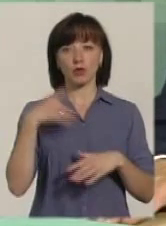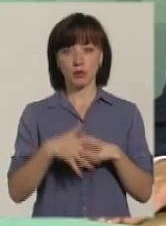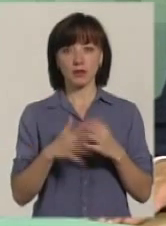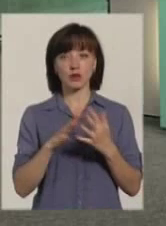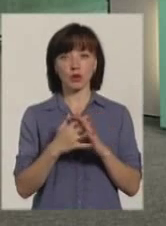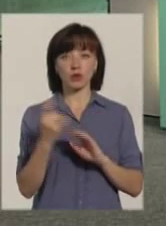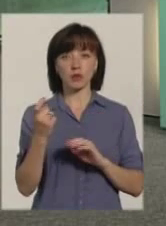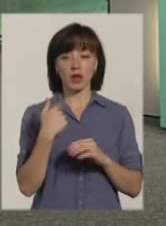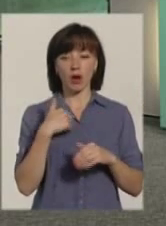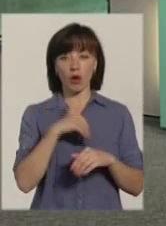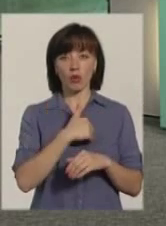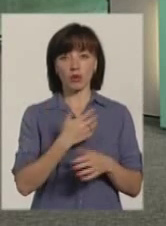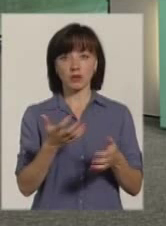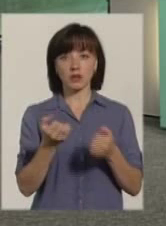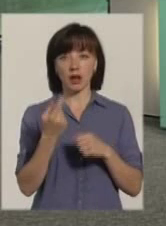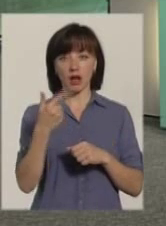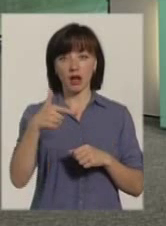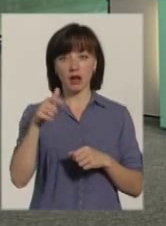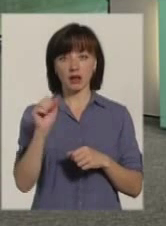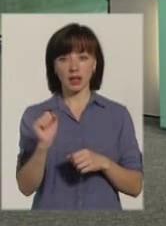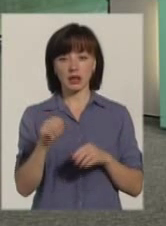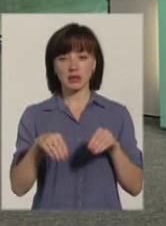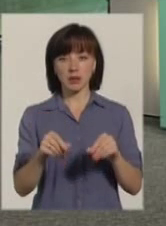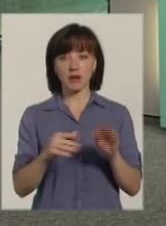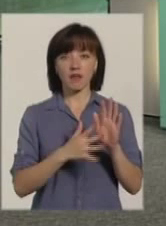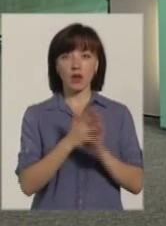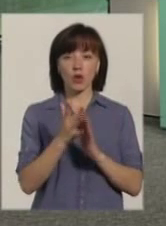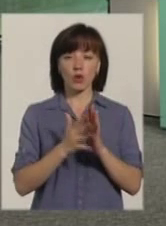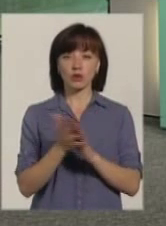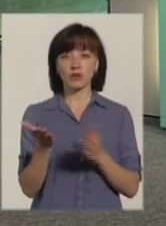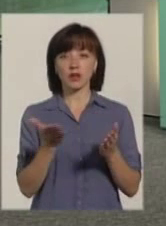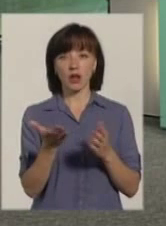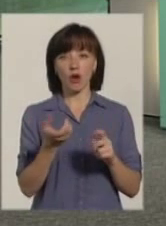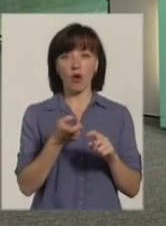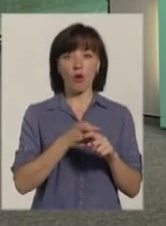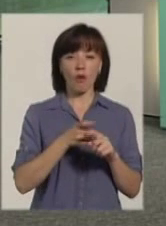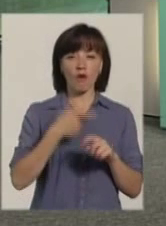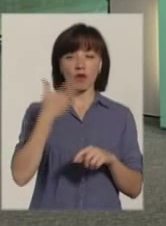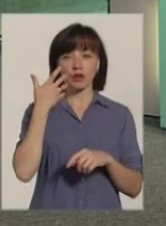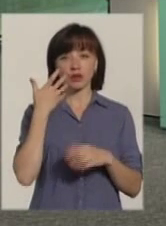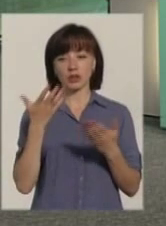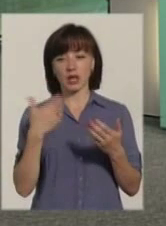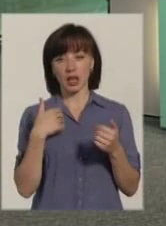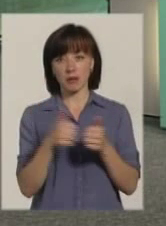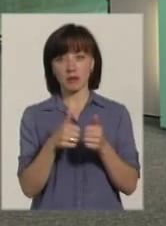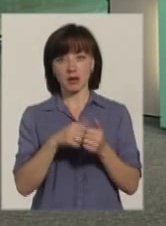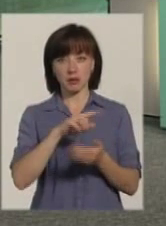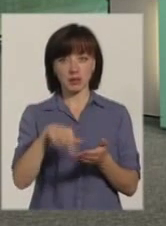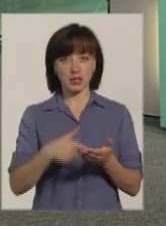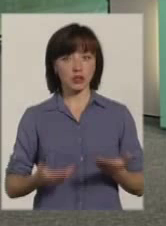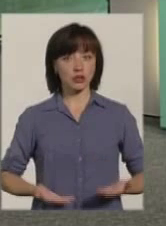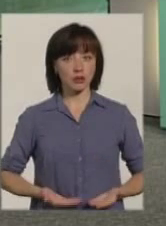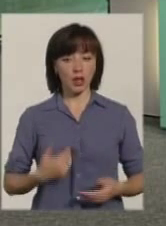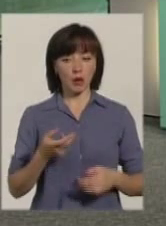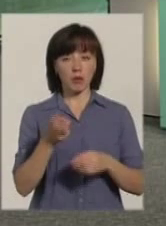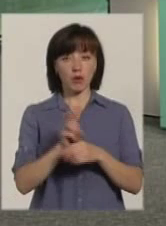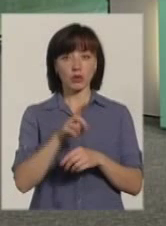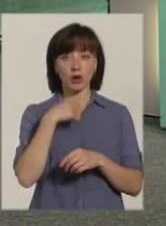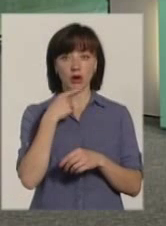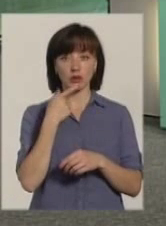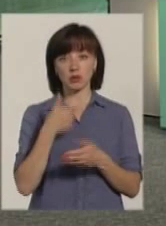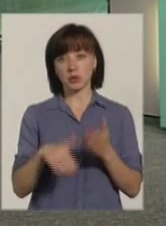я хочу взяти гектар землі і працювати, вирощувати якісь овочі, бо я живу біля міста. Я приходжу і